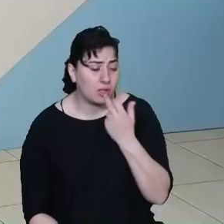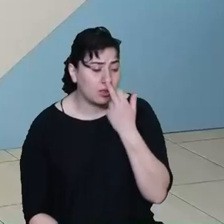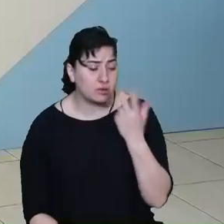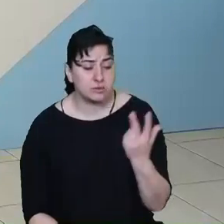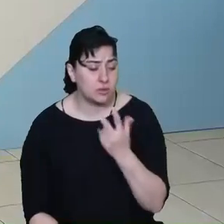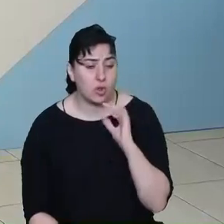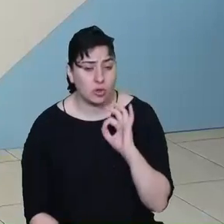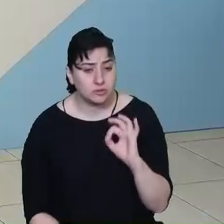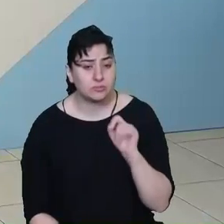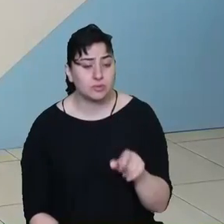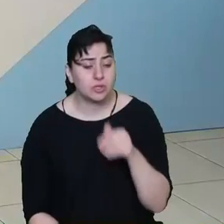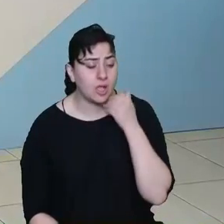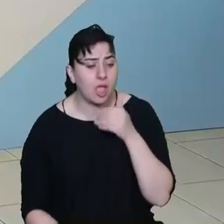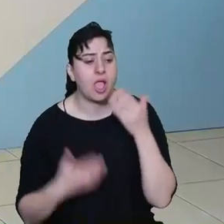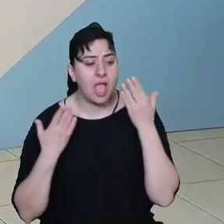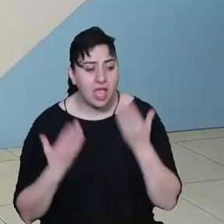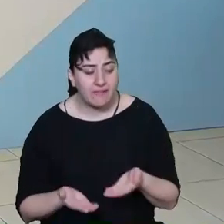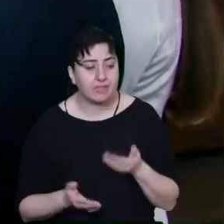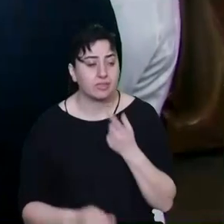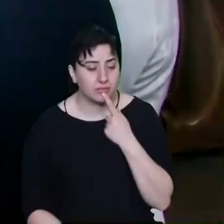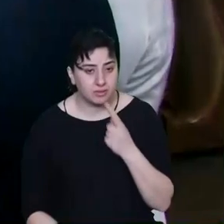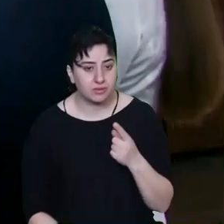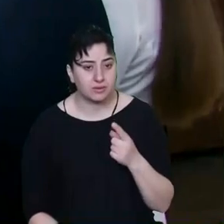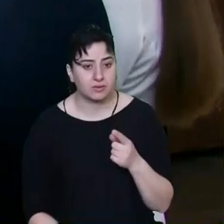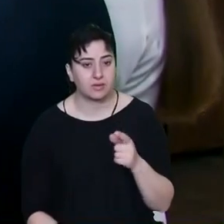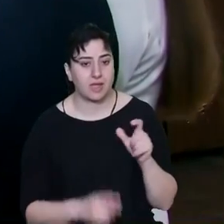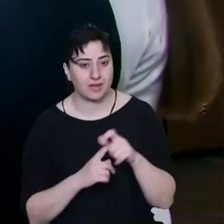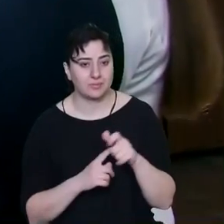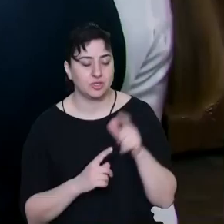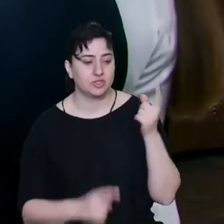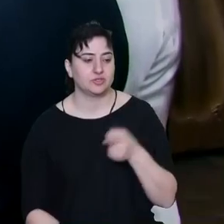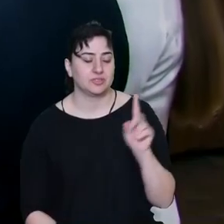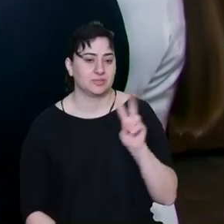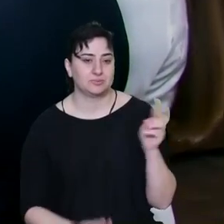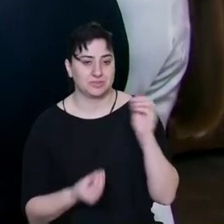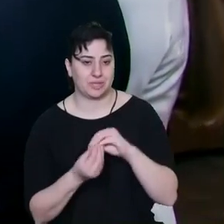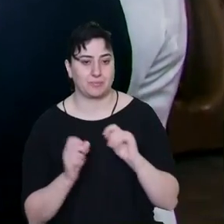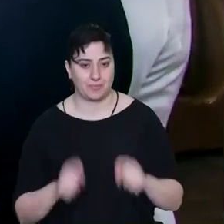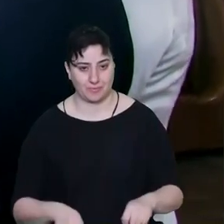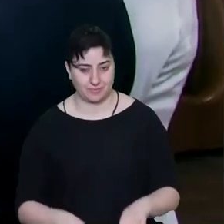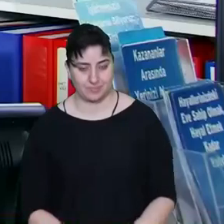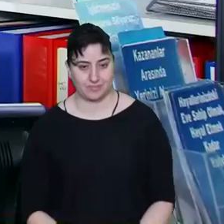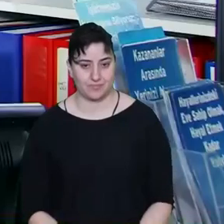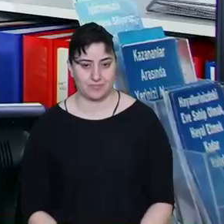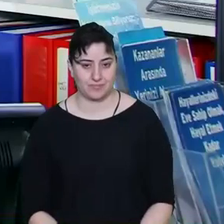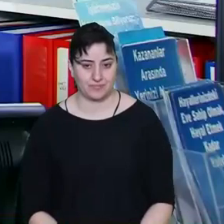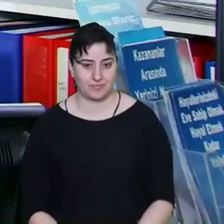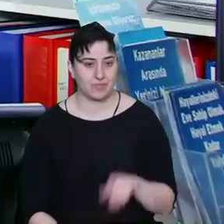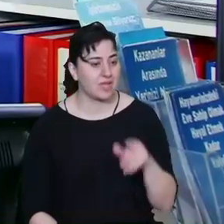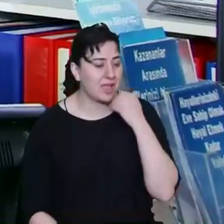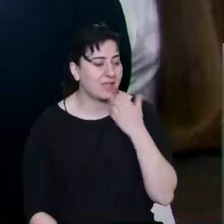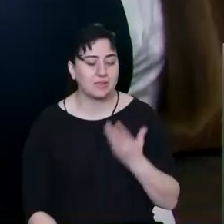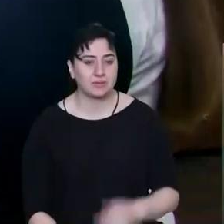ki... evet, bu yalan demek zorunda kalırsam... Erdem'e %20 zam yapacağım. Nedir bu